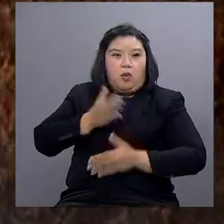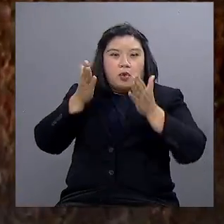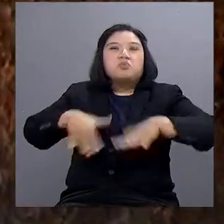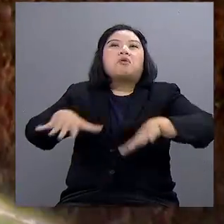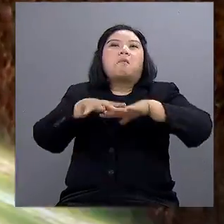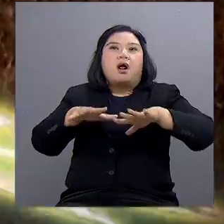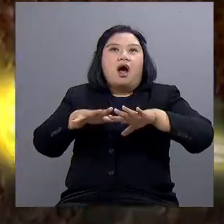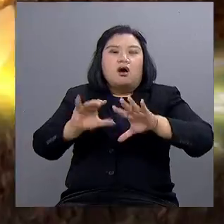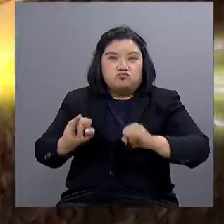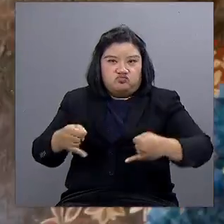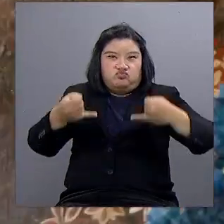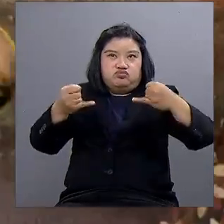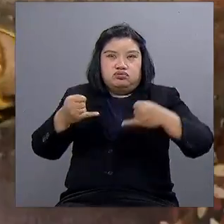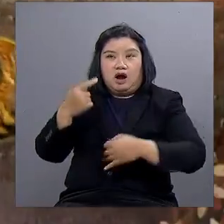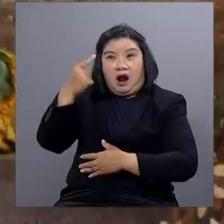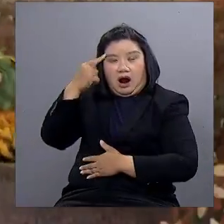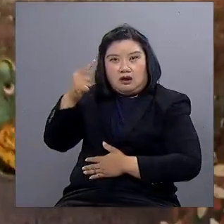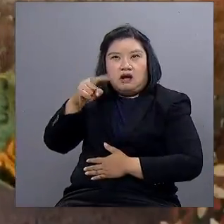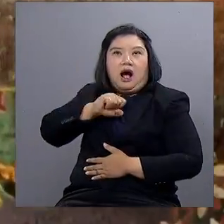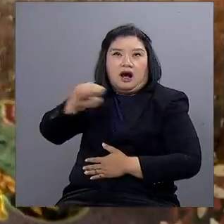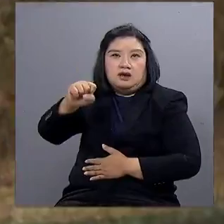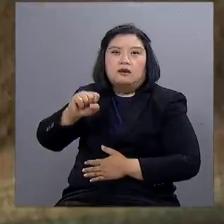ประจักษ์แก่ทั้ง3โลก